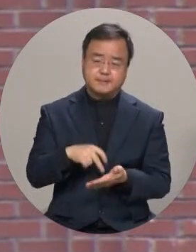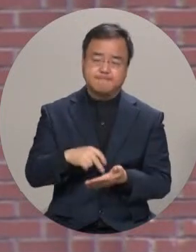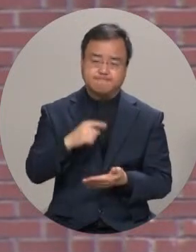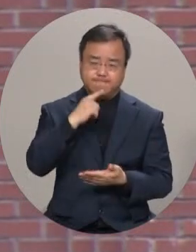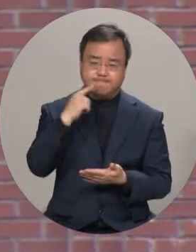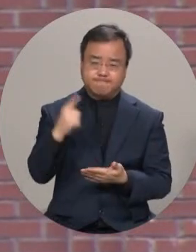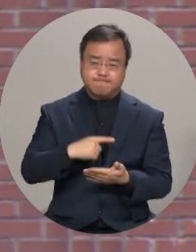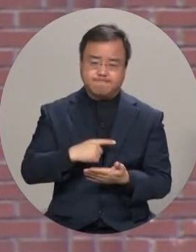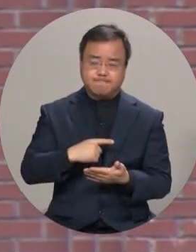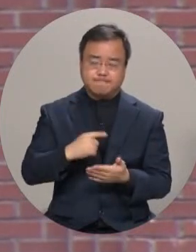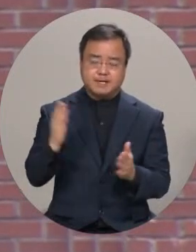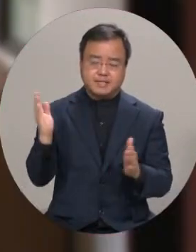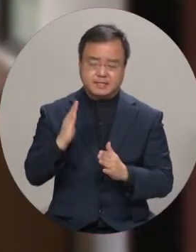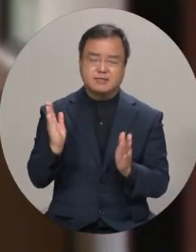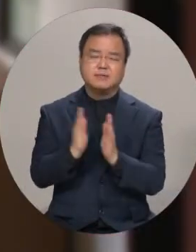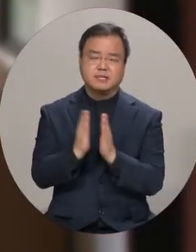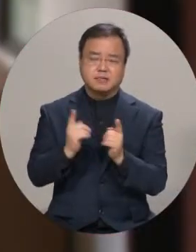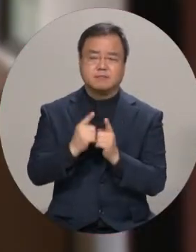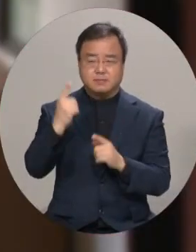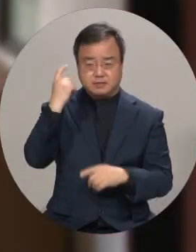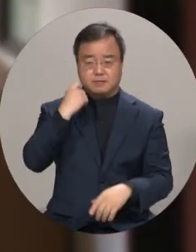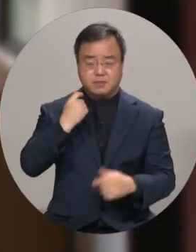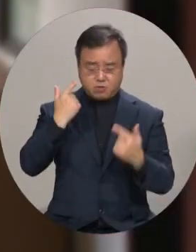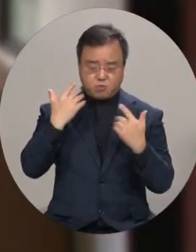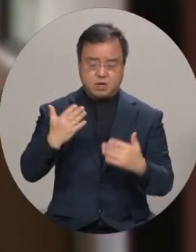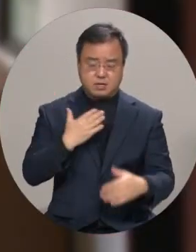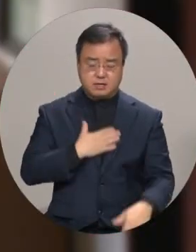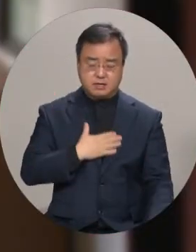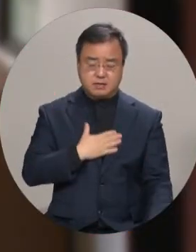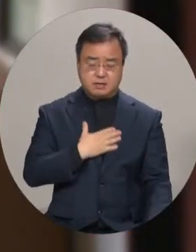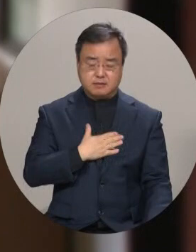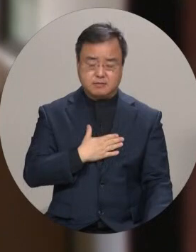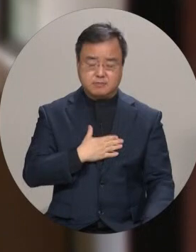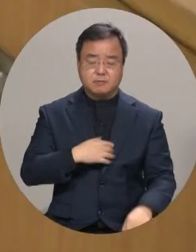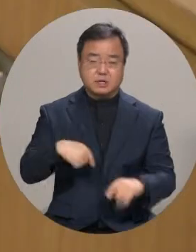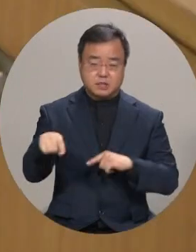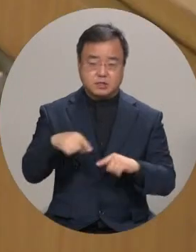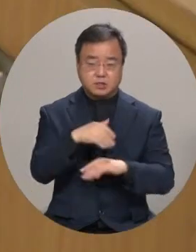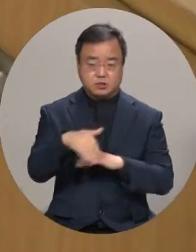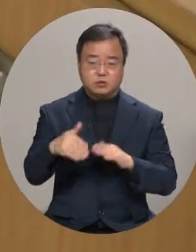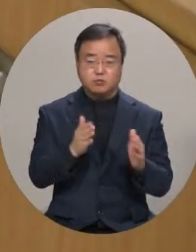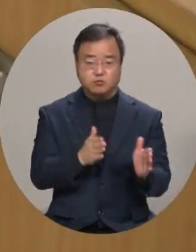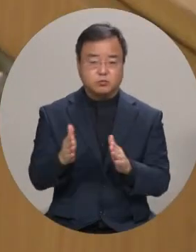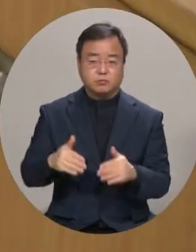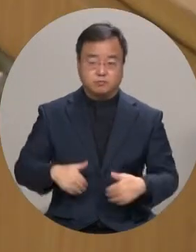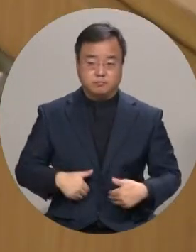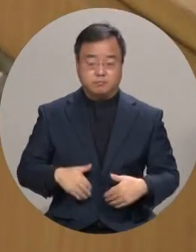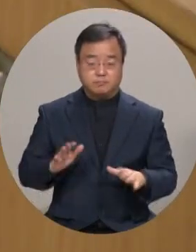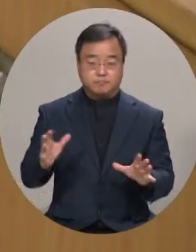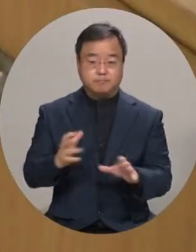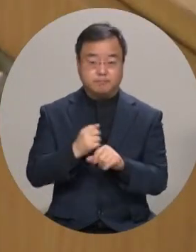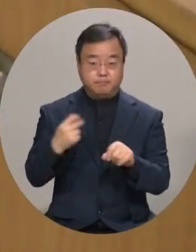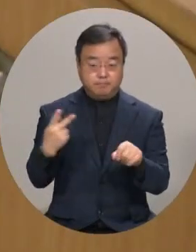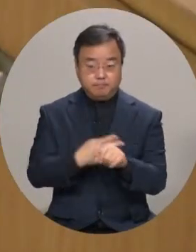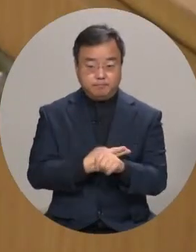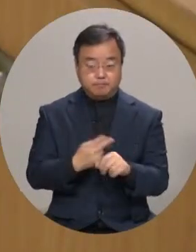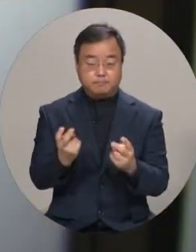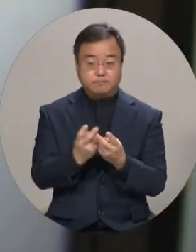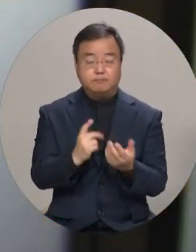학생이 체감할 수 있는 그런 정책들이 마련되길 바라고요. 이번에 이제 그 종합근절대책 발표 이후에